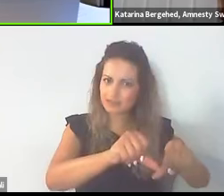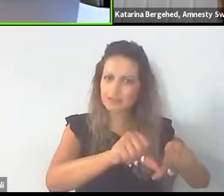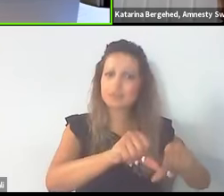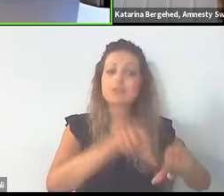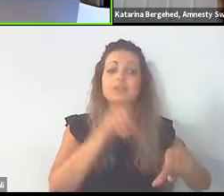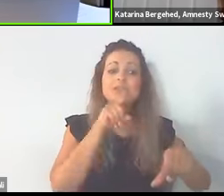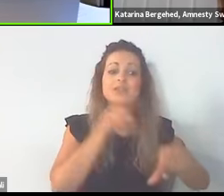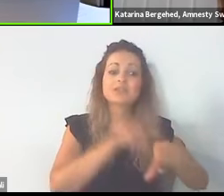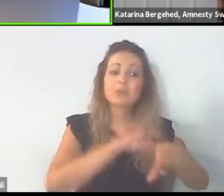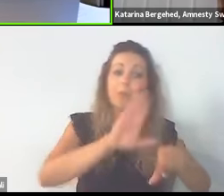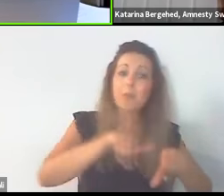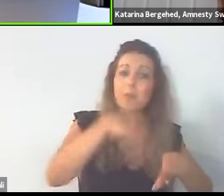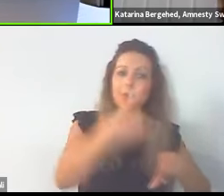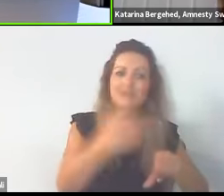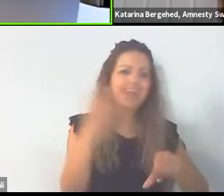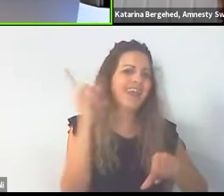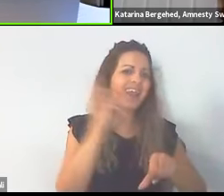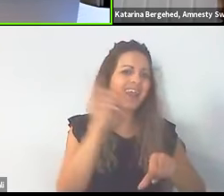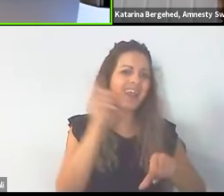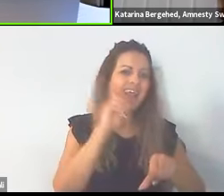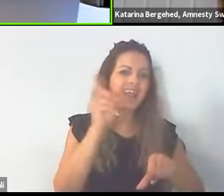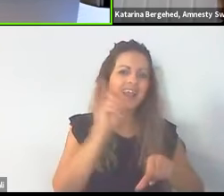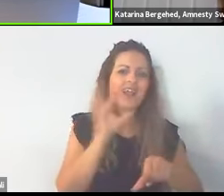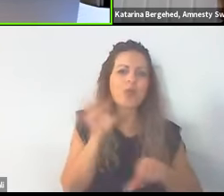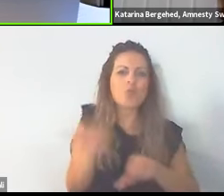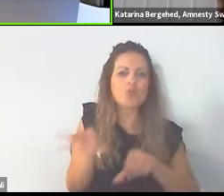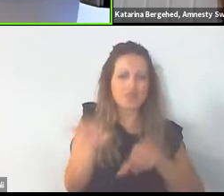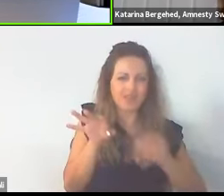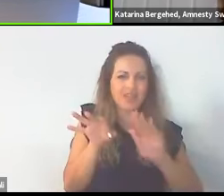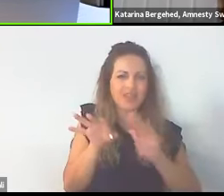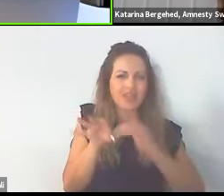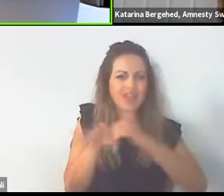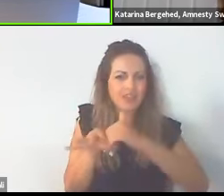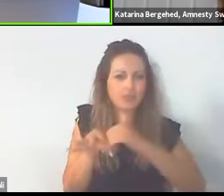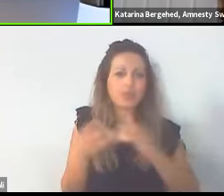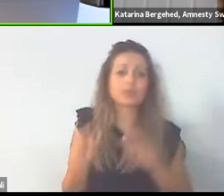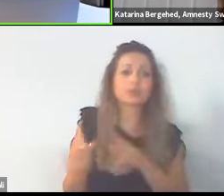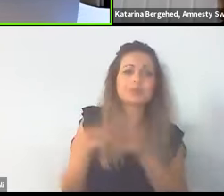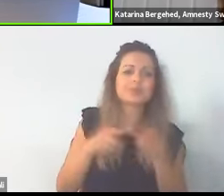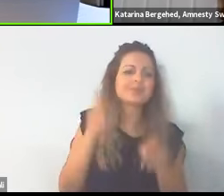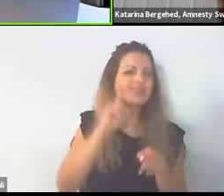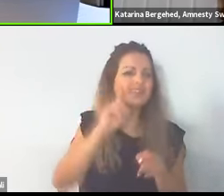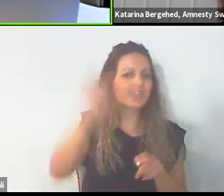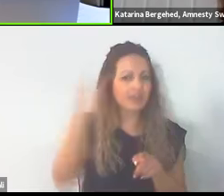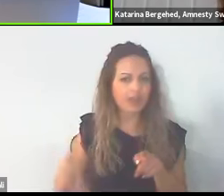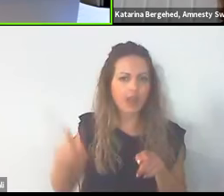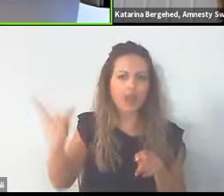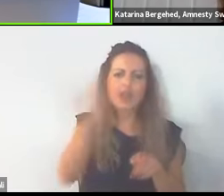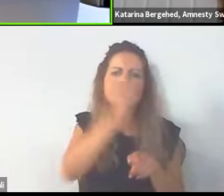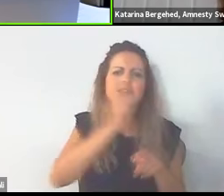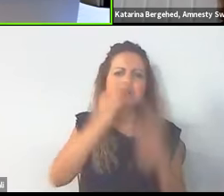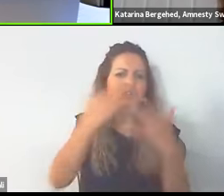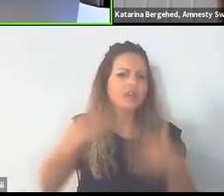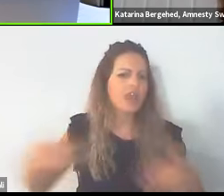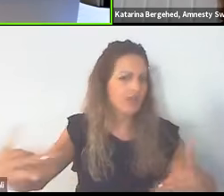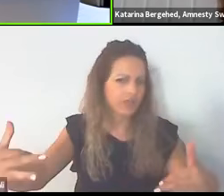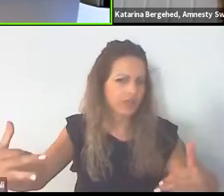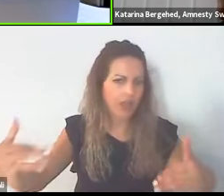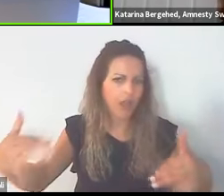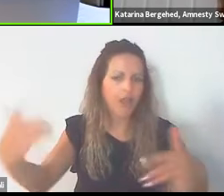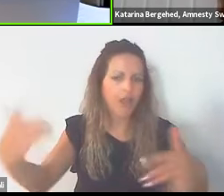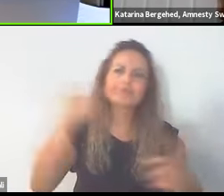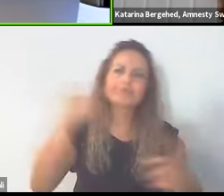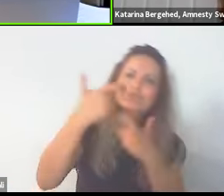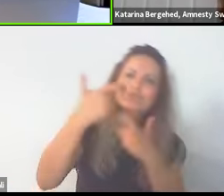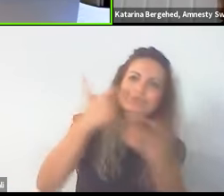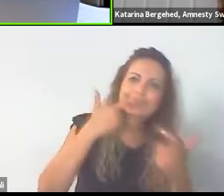Ή άλλη περίπτωση, μια γυναίκα που ήταν σε μια συναυλία και ξαφνικά ένιωσε από το πουθενά έναν άντρα